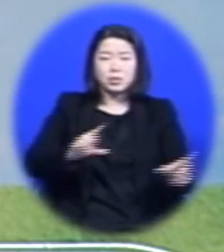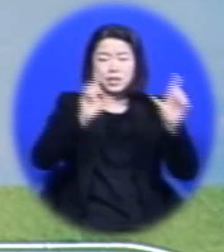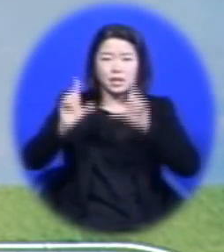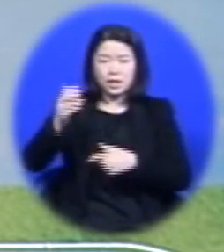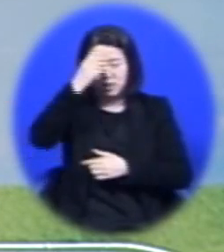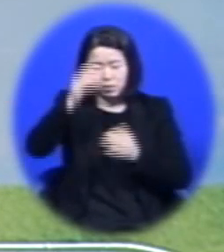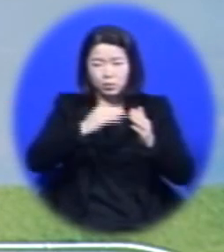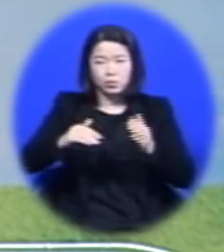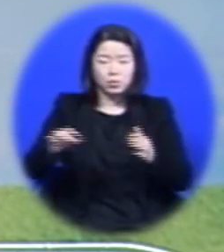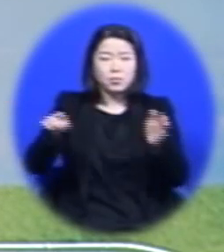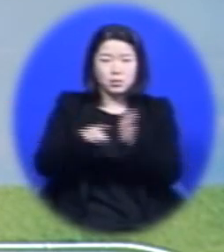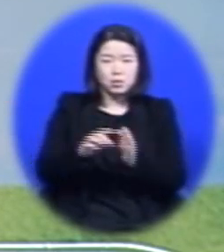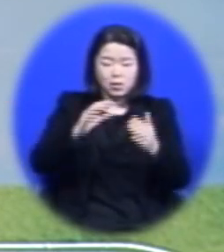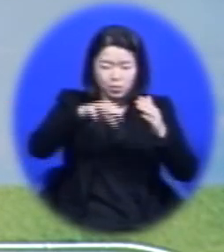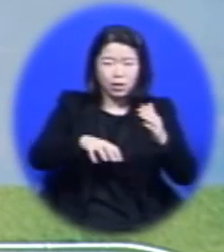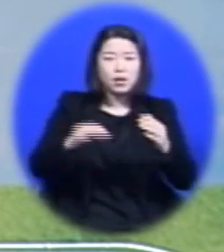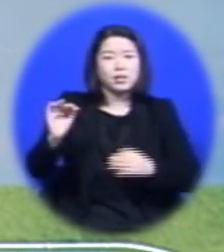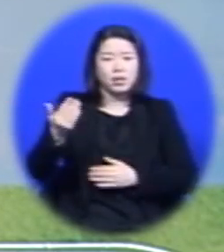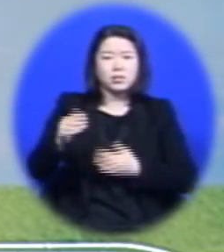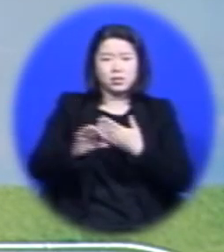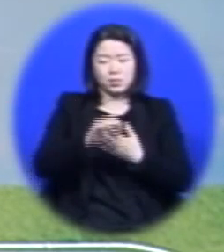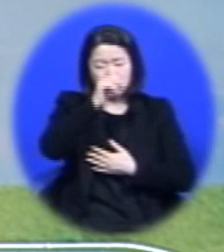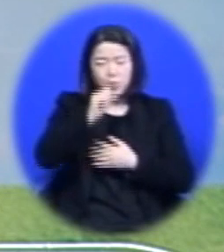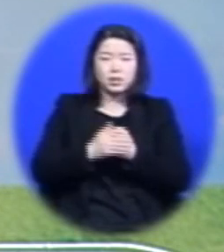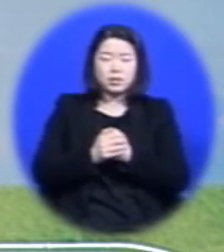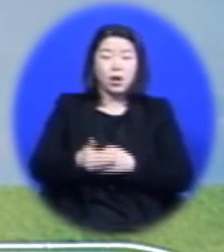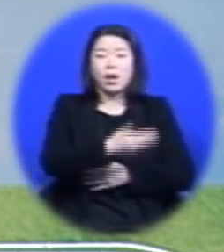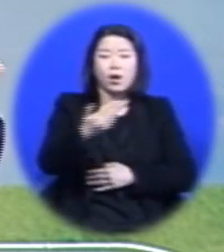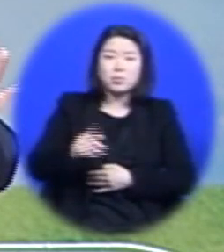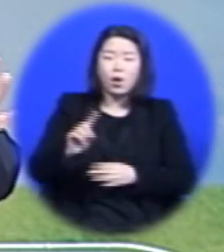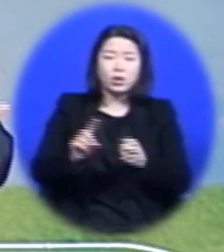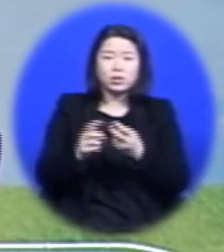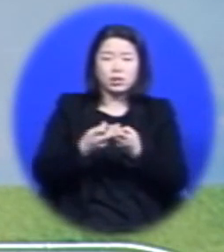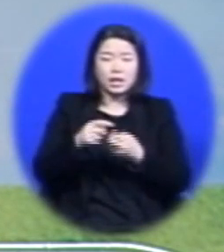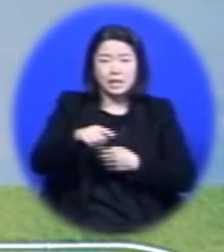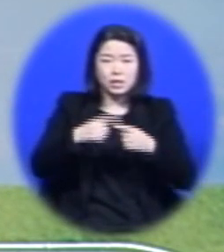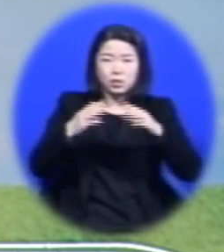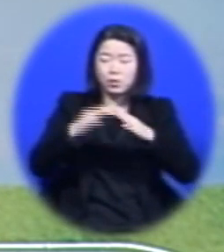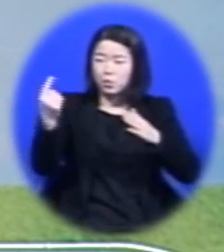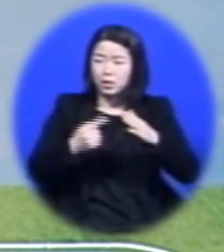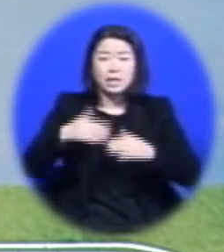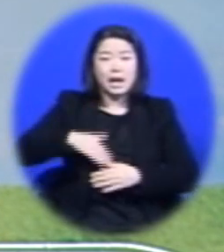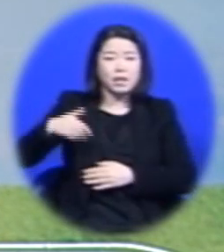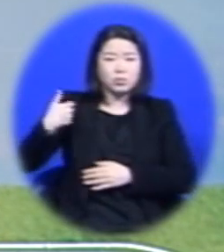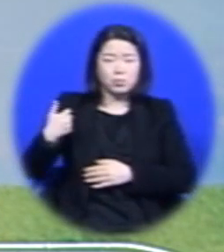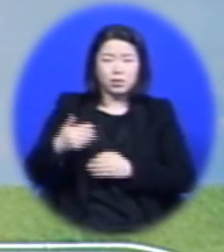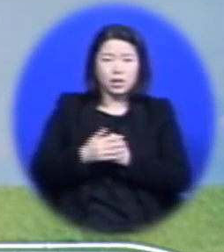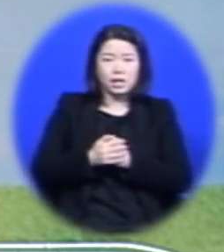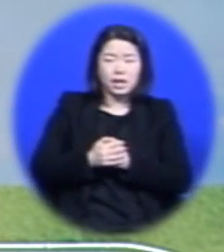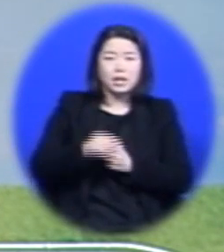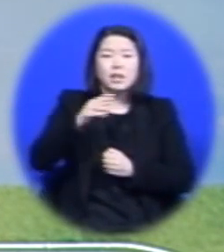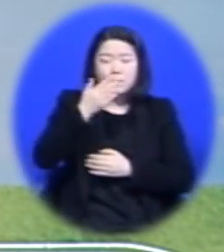가 됐으면 좋겠어요 여러분이 어떻게 이 교회에 오시기 됐는지 알 수 없지만 이왕 이 교회의